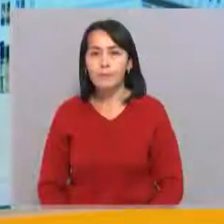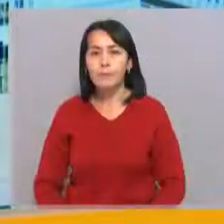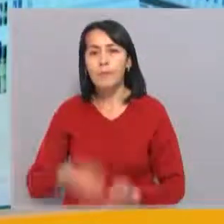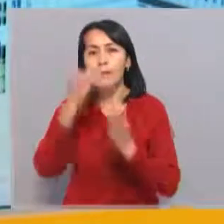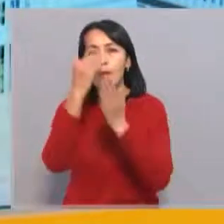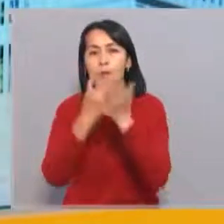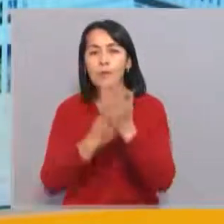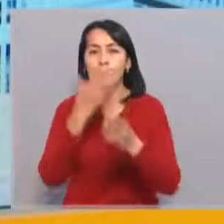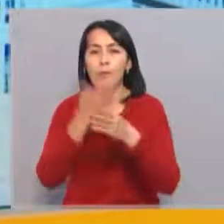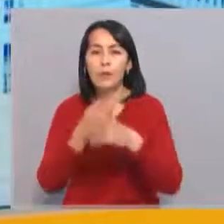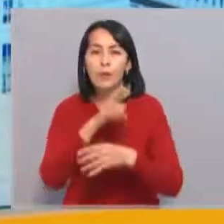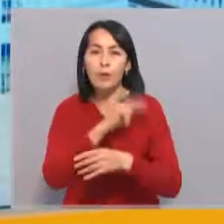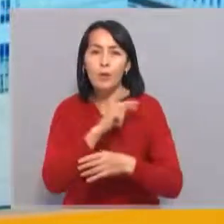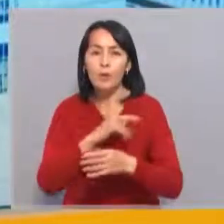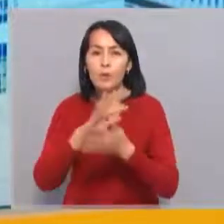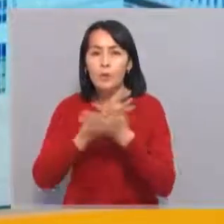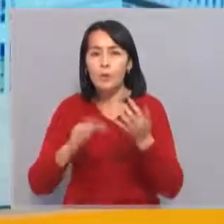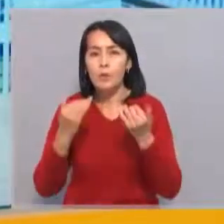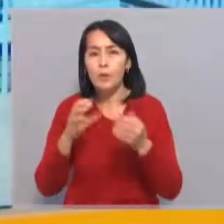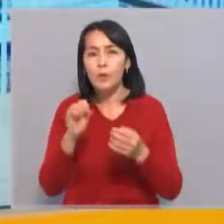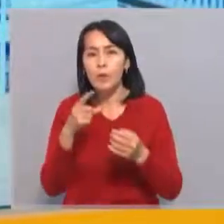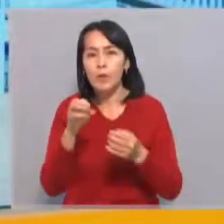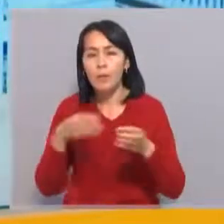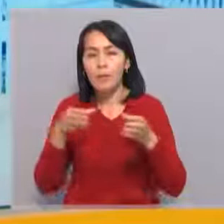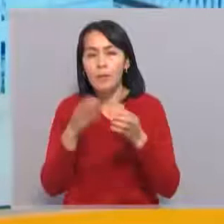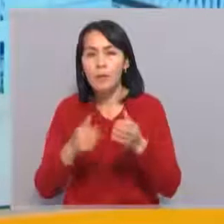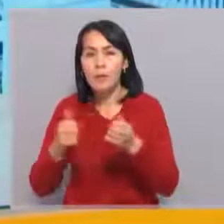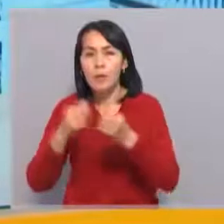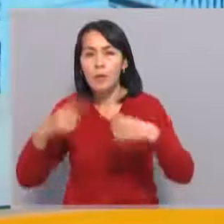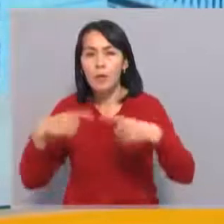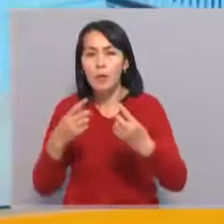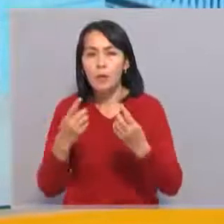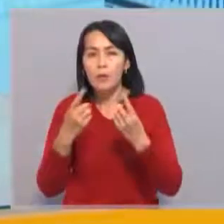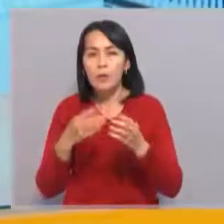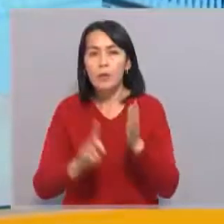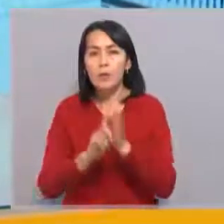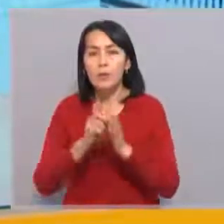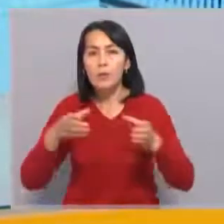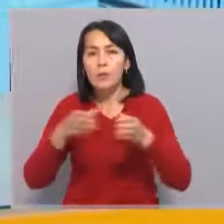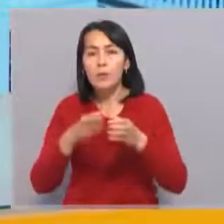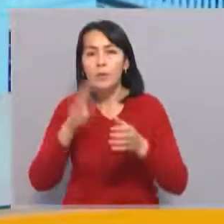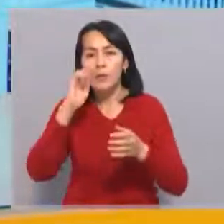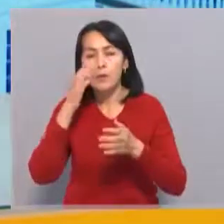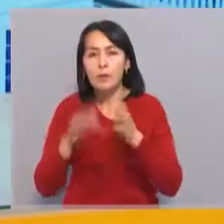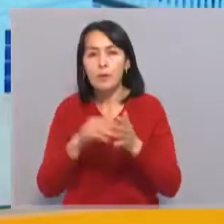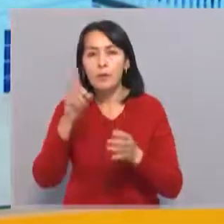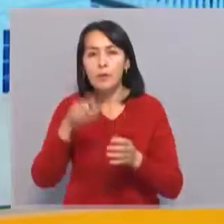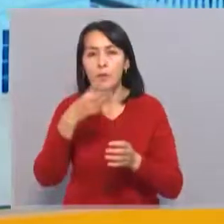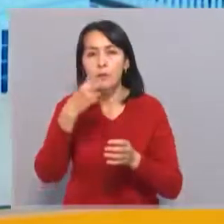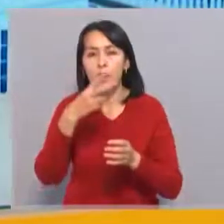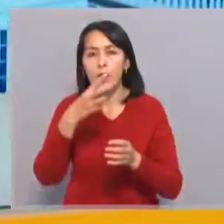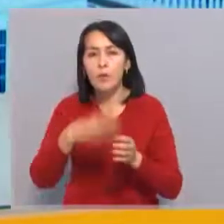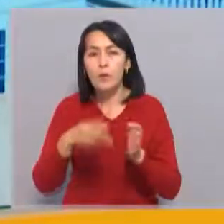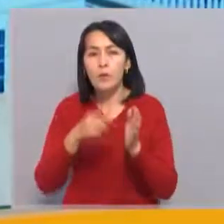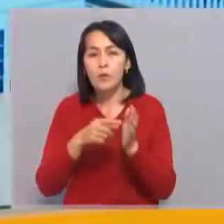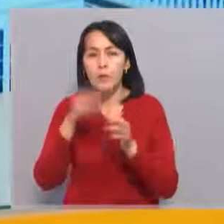Жолдауды қолдау жұмыстары жалғасып жатыр. Бүгін Аманат партиясының жанынан құрылған ұлағат бастауыш партия ұйымы Шымкенттегі нөмірі 137-ші мектептің